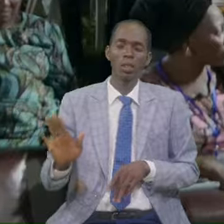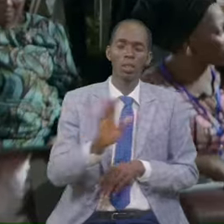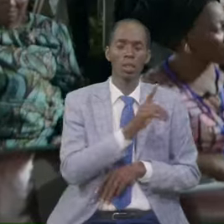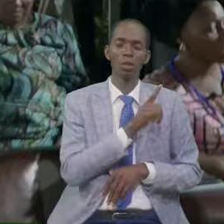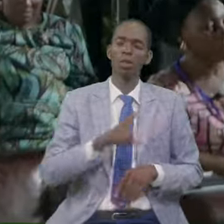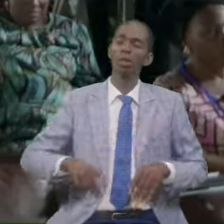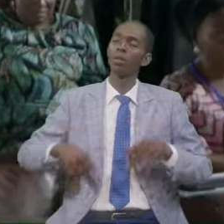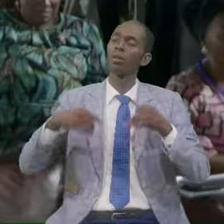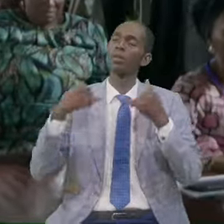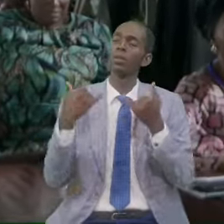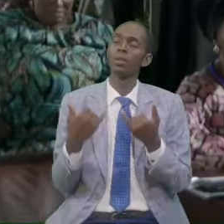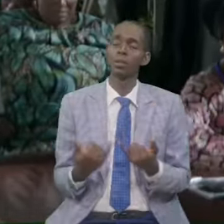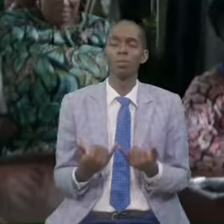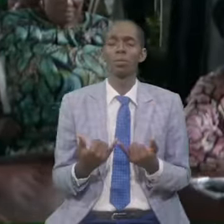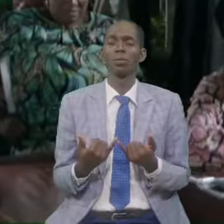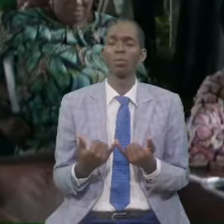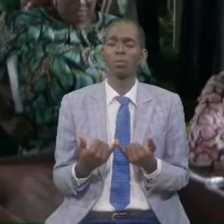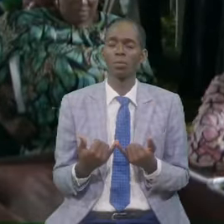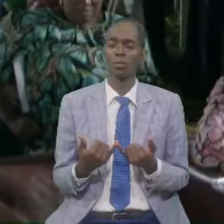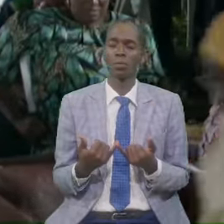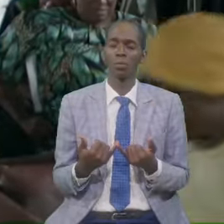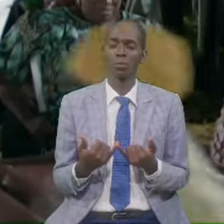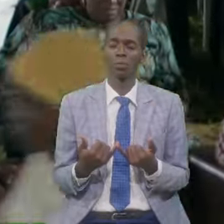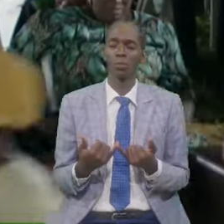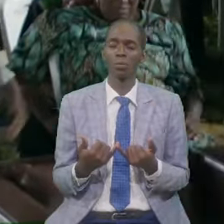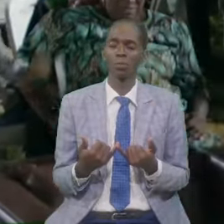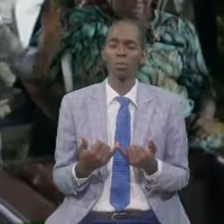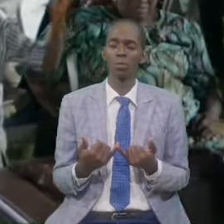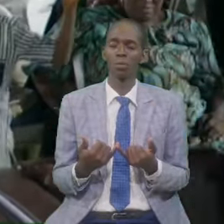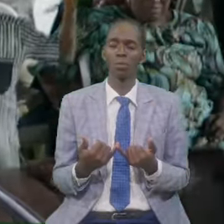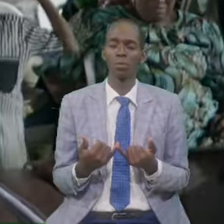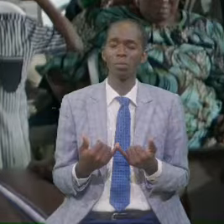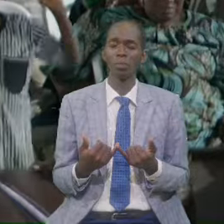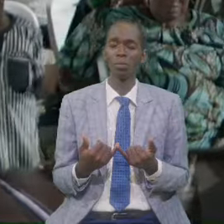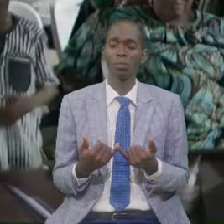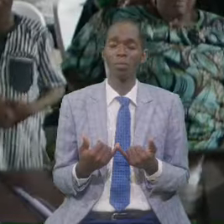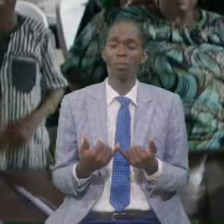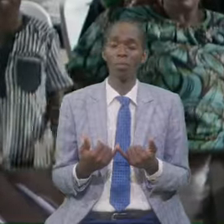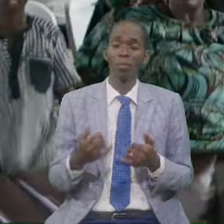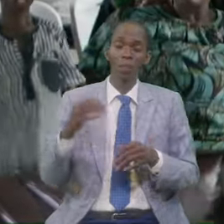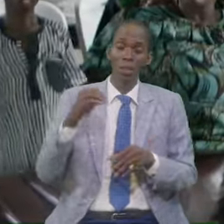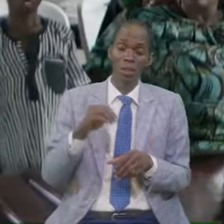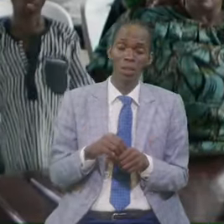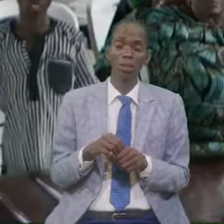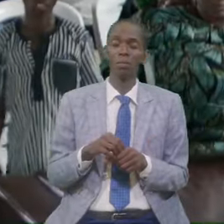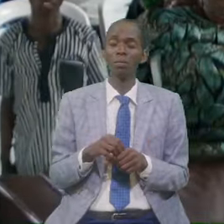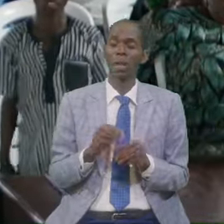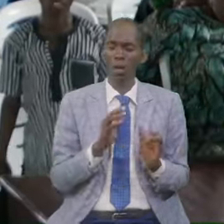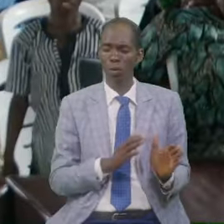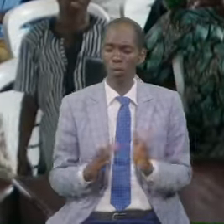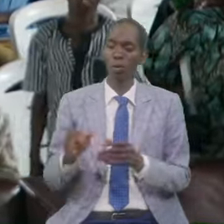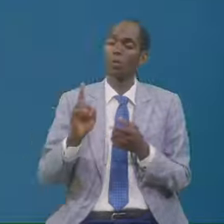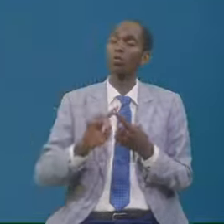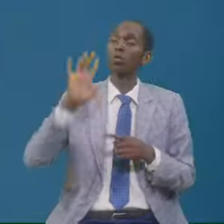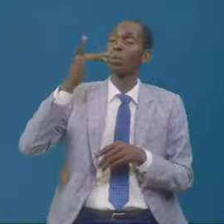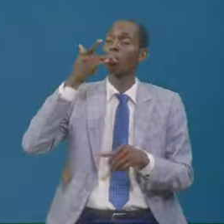యొక్క న్యాయవాదిగా, వారి ప్రభువుగా స్వీకరించుదురు గాక. In your love, according to your promise, forgive